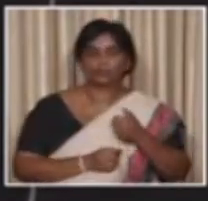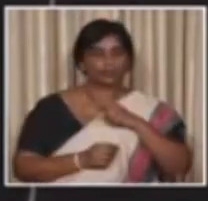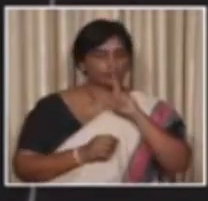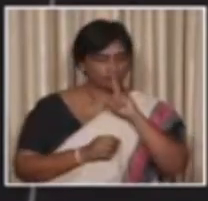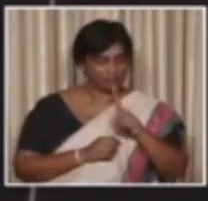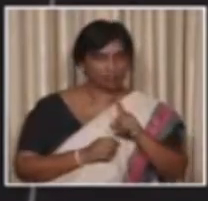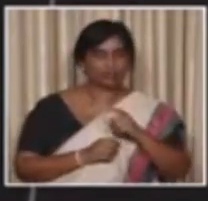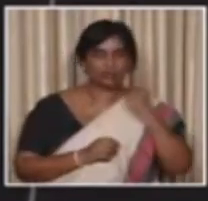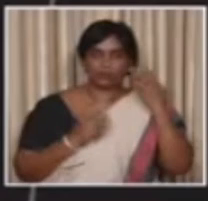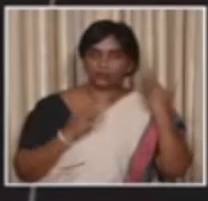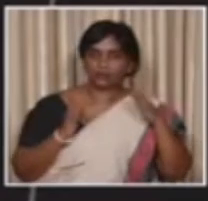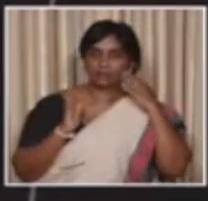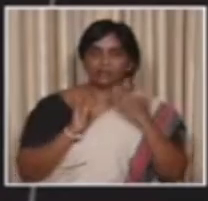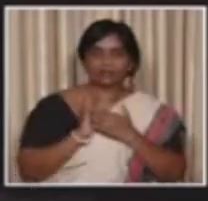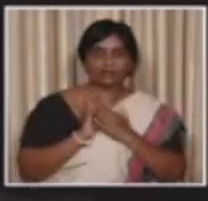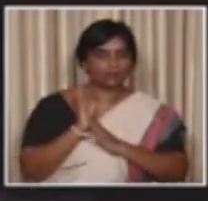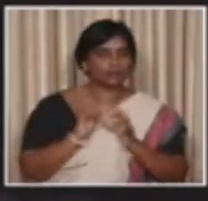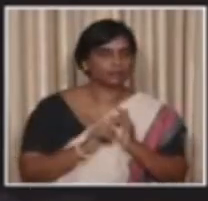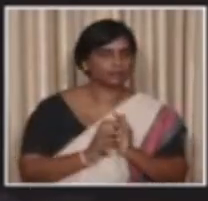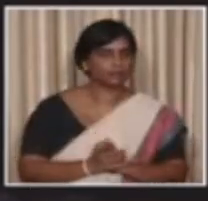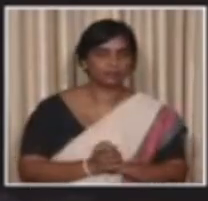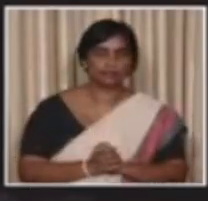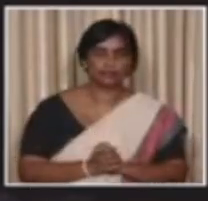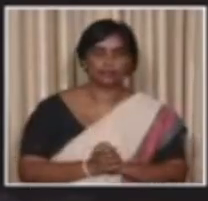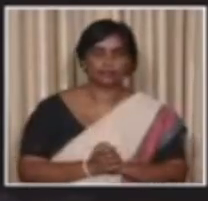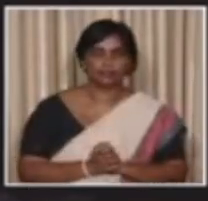මතක් කරමින් මම නිහඬ වෙනවා. බොහොම ස්තුතියි.